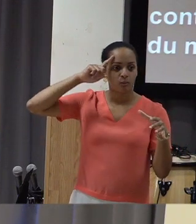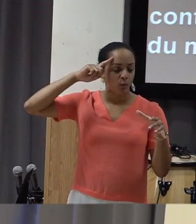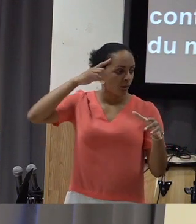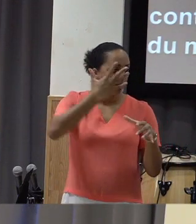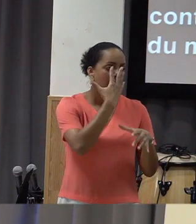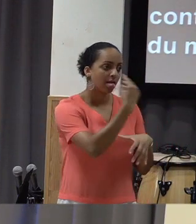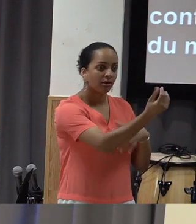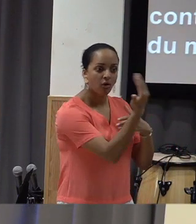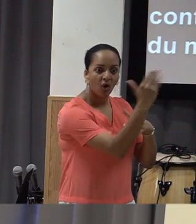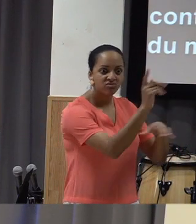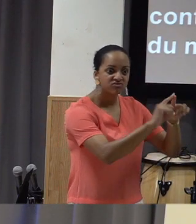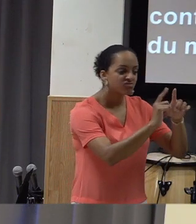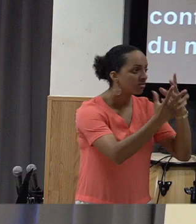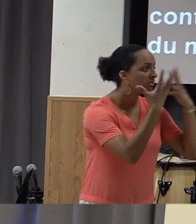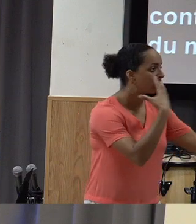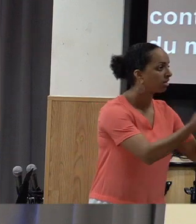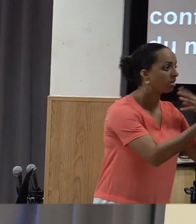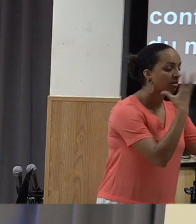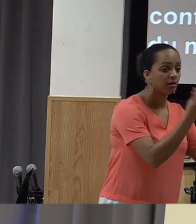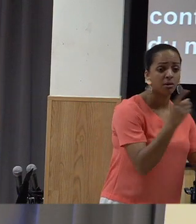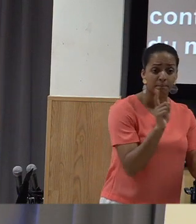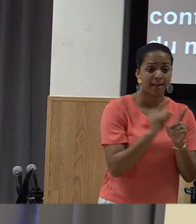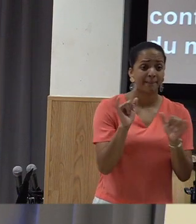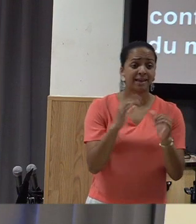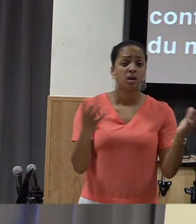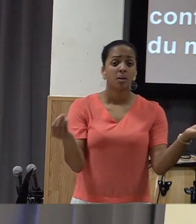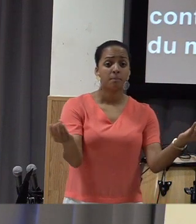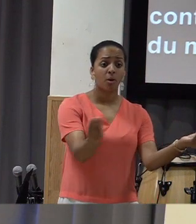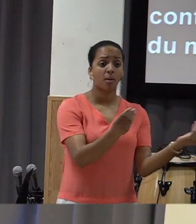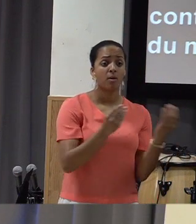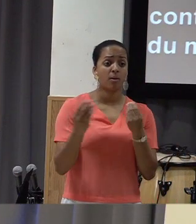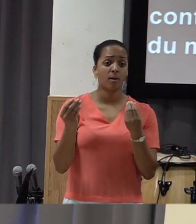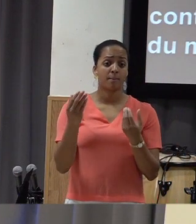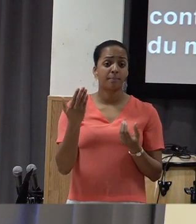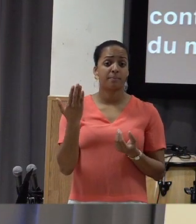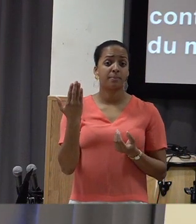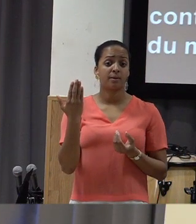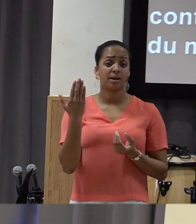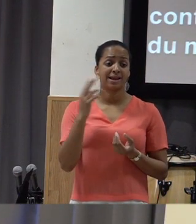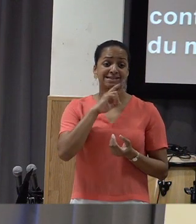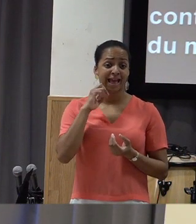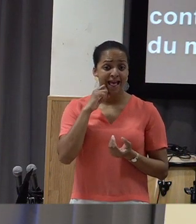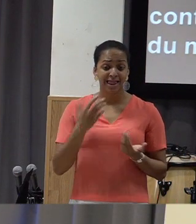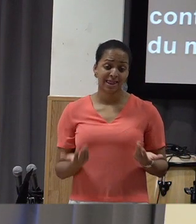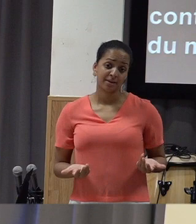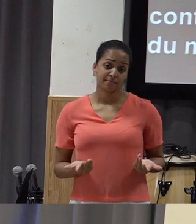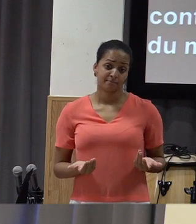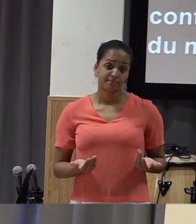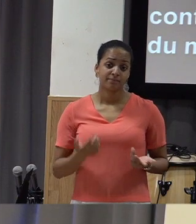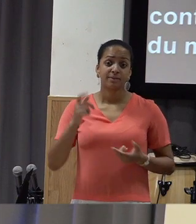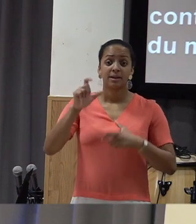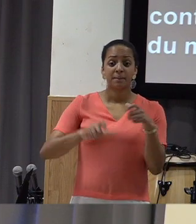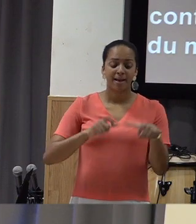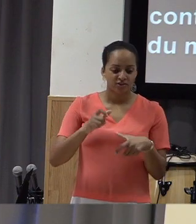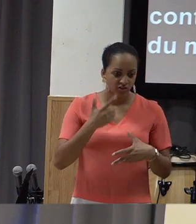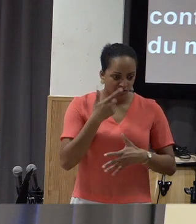dieux, comme ce qui est arrivé au peuple d'Israël. Ce que Jacques dénonce ici, c'est ceux qui aiment les plaisirs de ce monde au lieu d'aimer